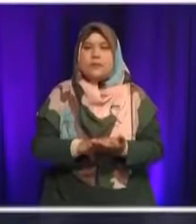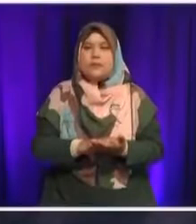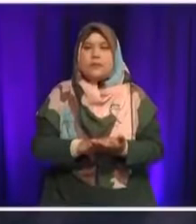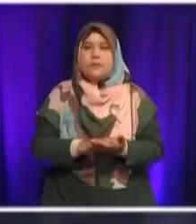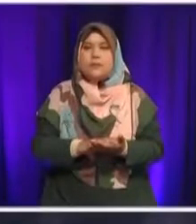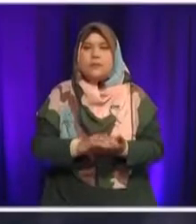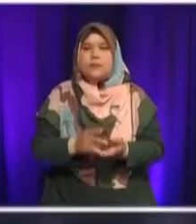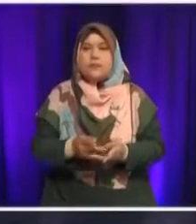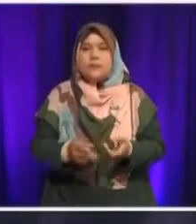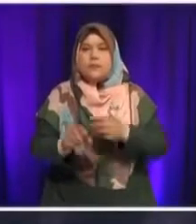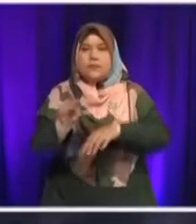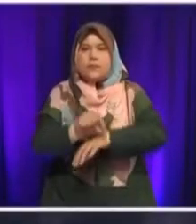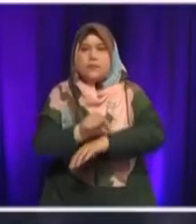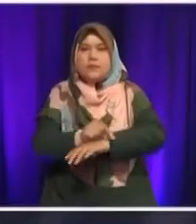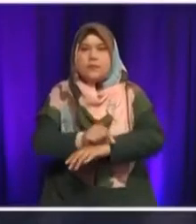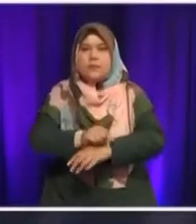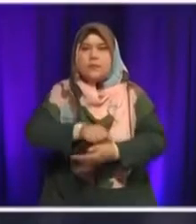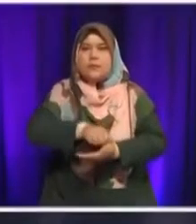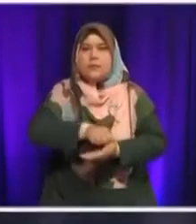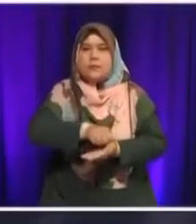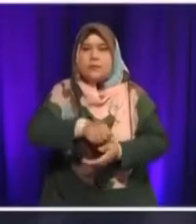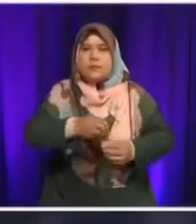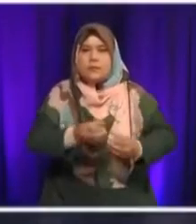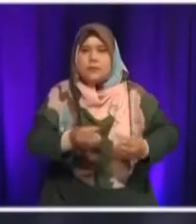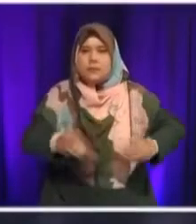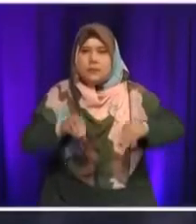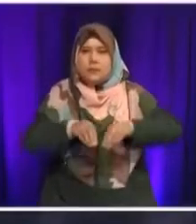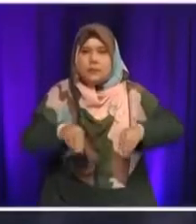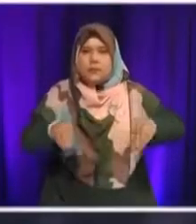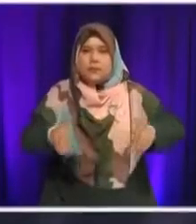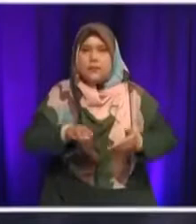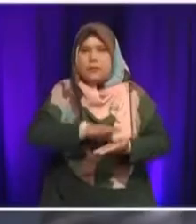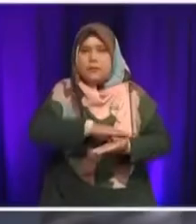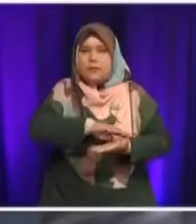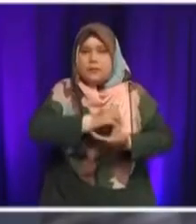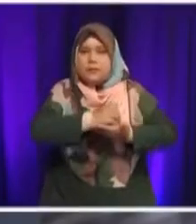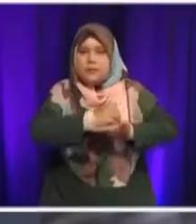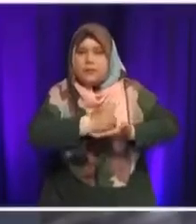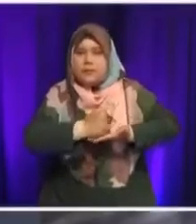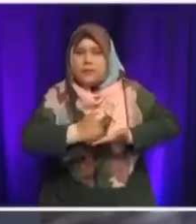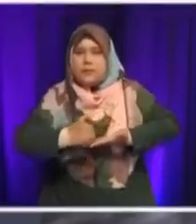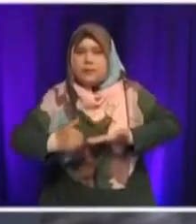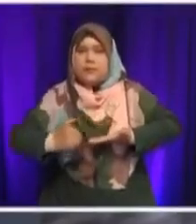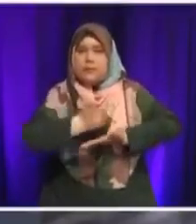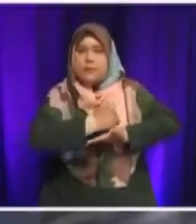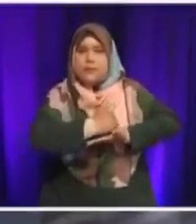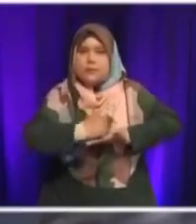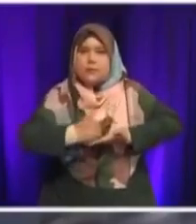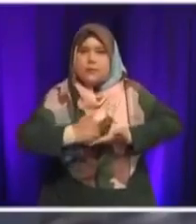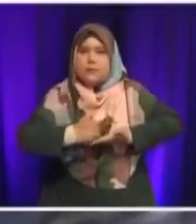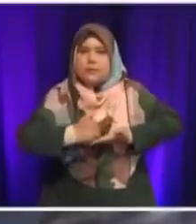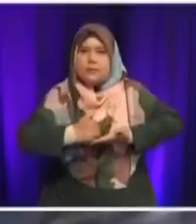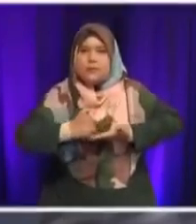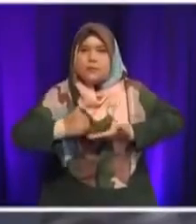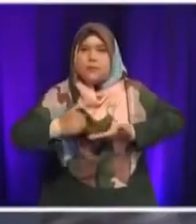menggunakan Scraper tersebut perlulah mengaut dan timbun